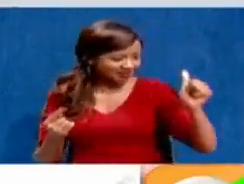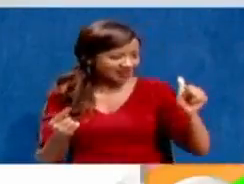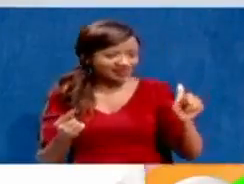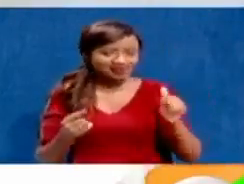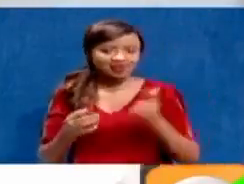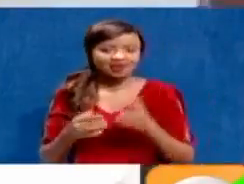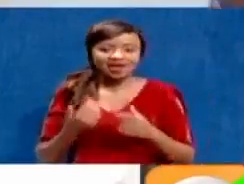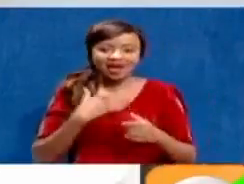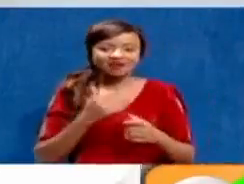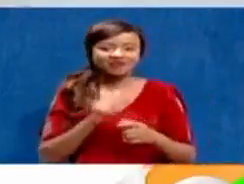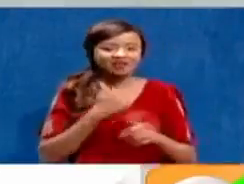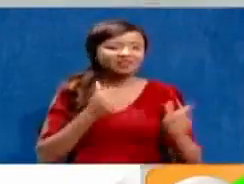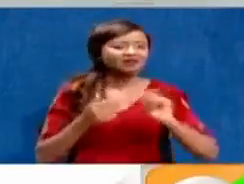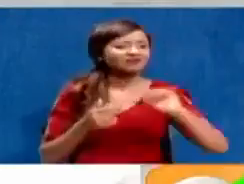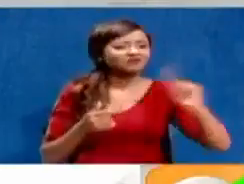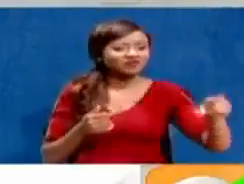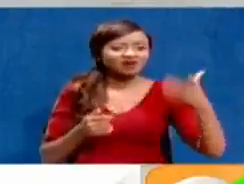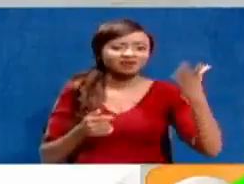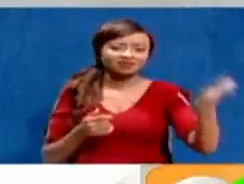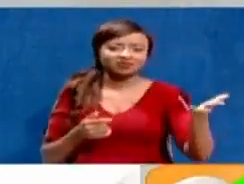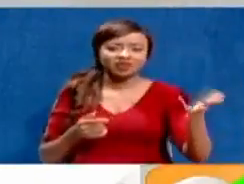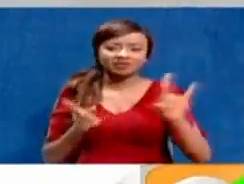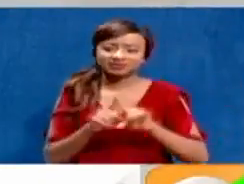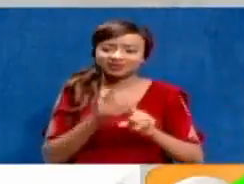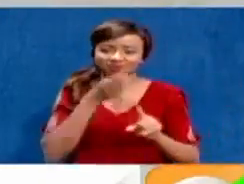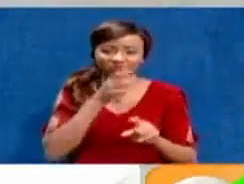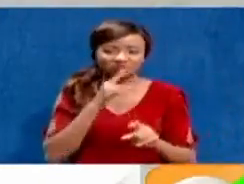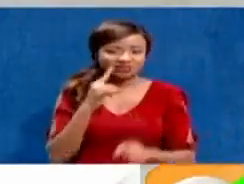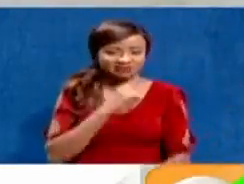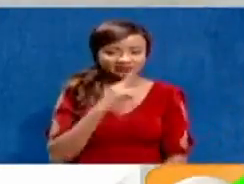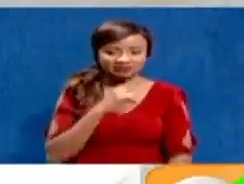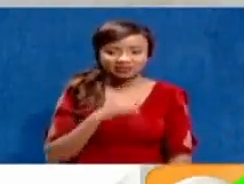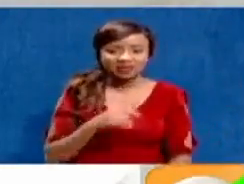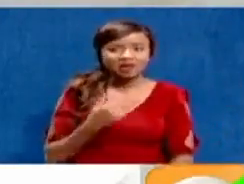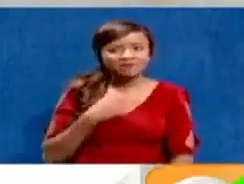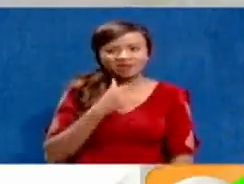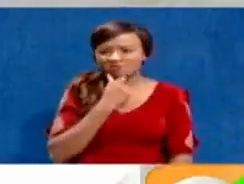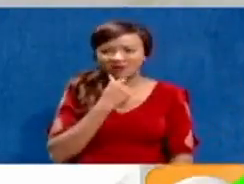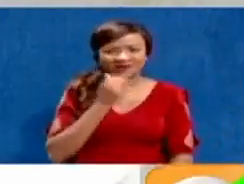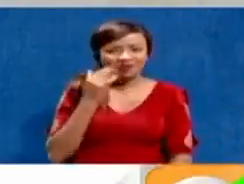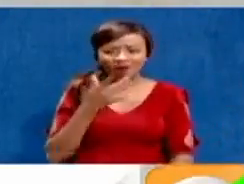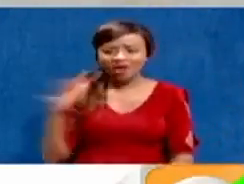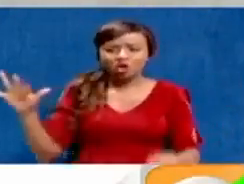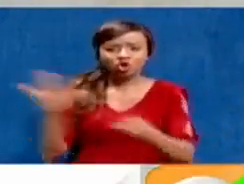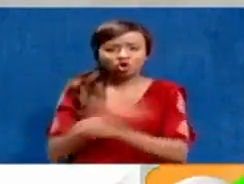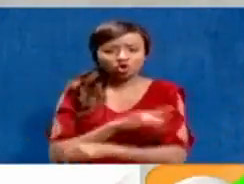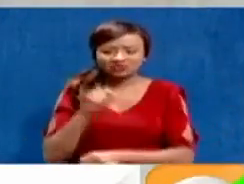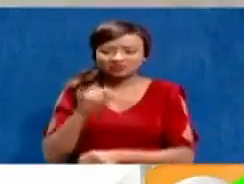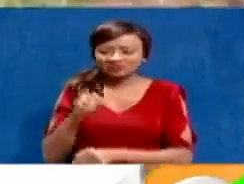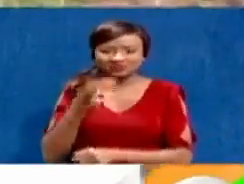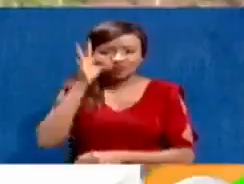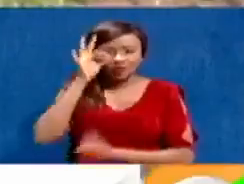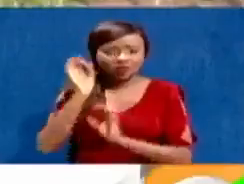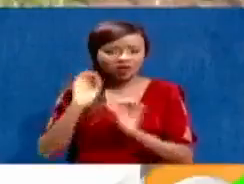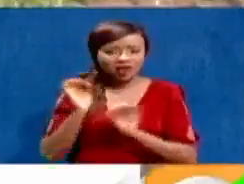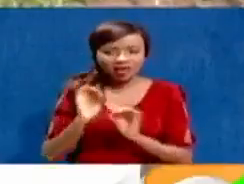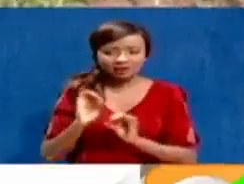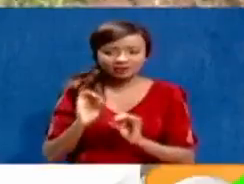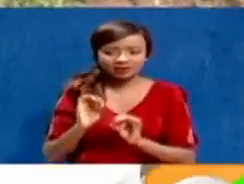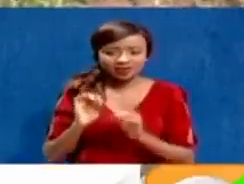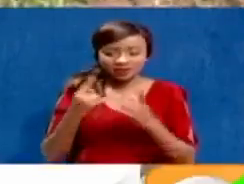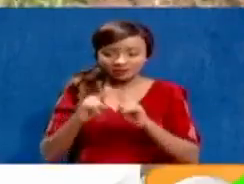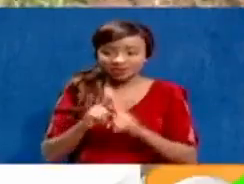imejaa, kuna hii, kuna ingine iko huko. Na mimi nashindwa kuelewa kwa nini wasikuje wafunike hii shimo kwa sababu tutaye maafa mengi.